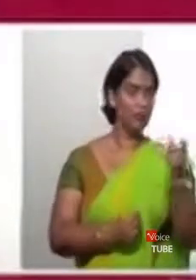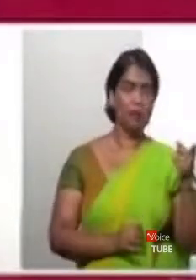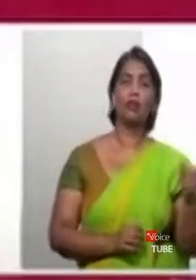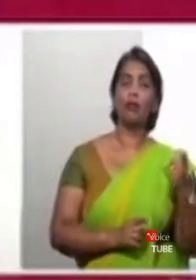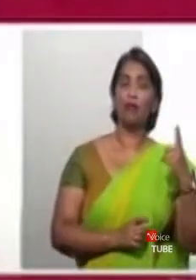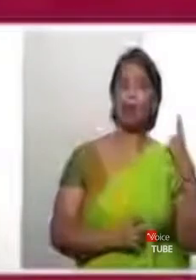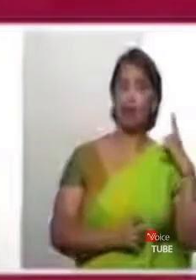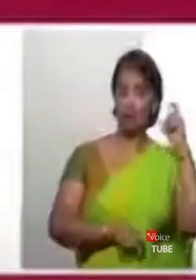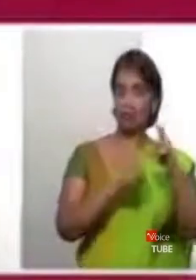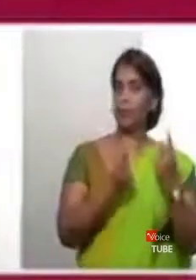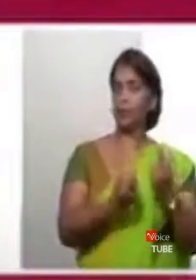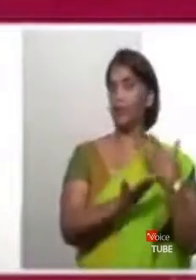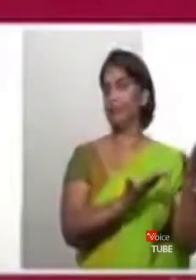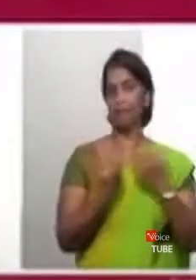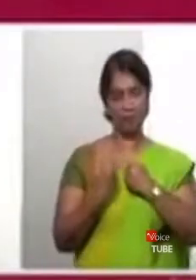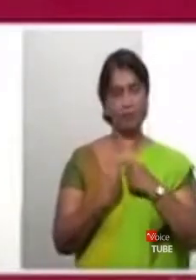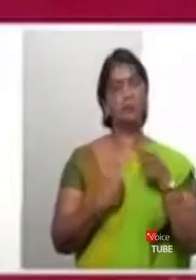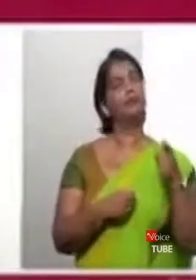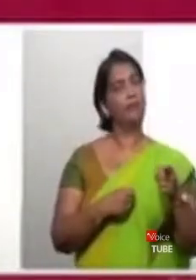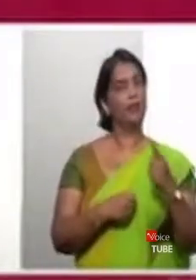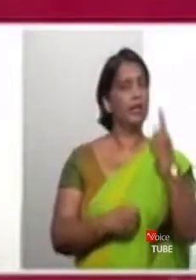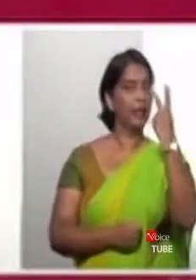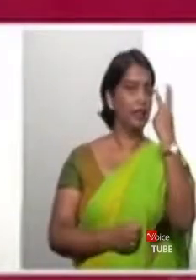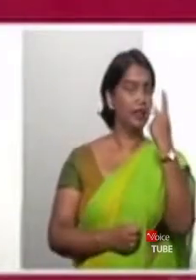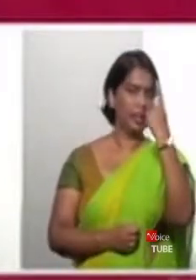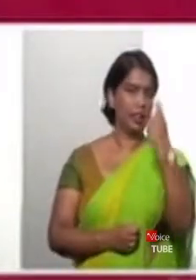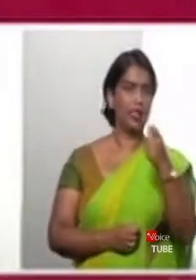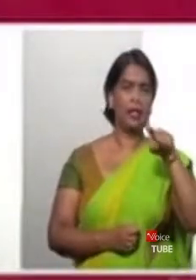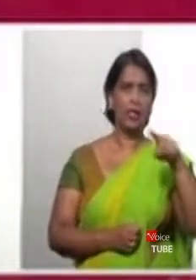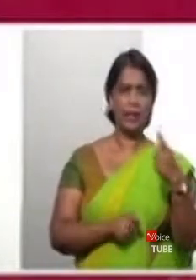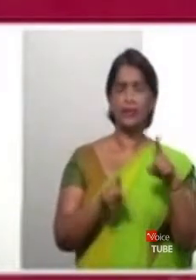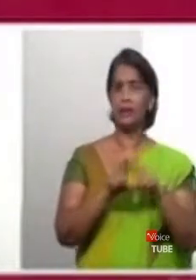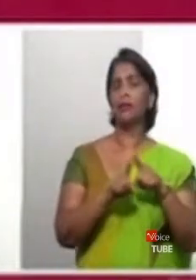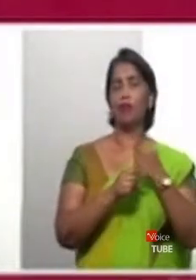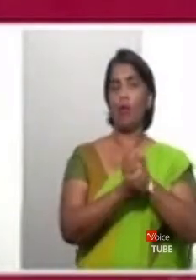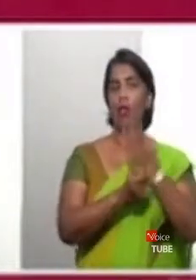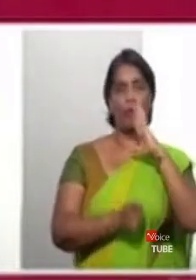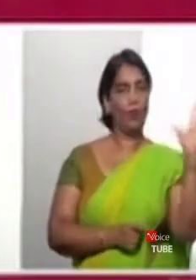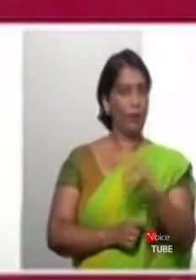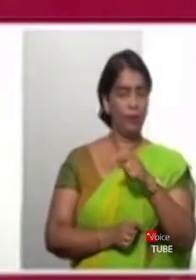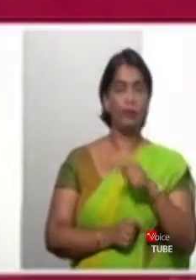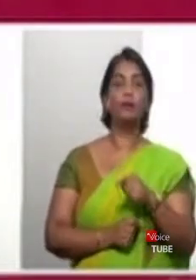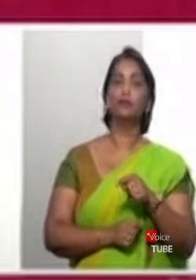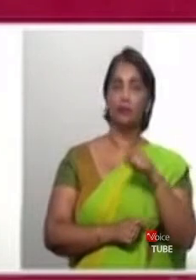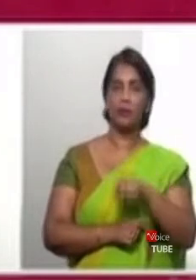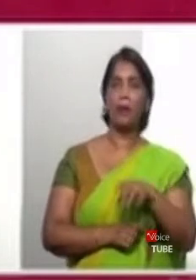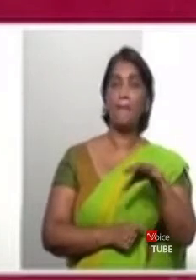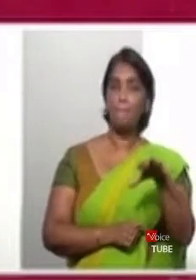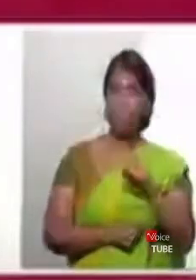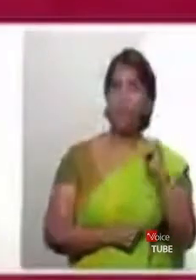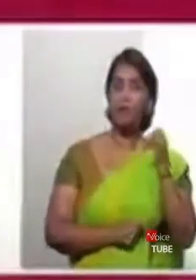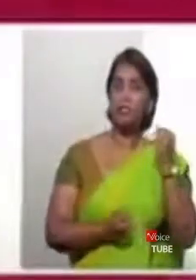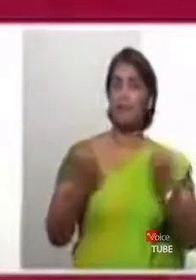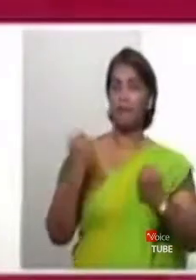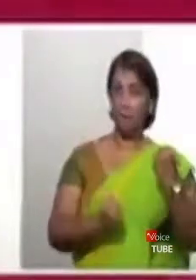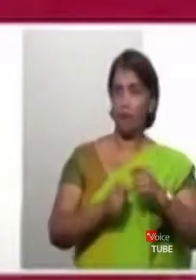දීපු ආරක්ෂකයින් වහම කැඳවන්න. 1100 ගණක් අපි ඒ වෙනනුව කැඳවලා තියෙනවා. එයා පාවිච්චි